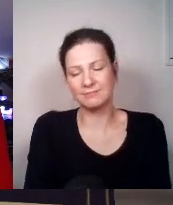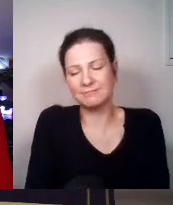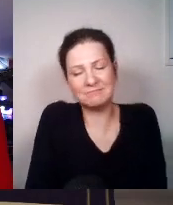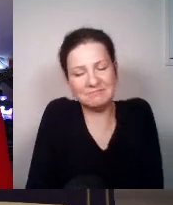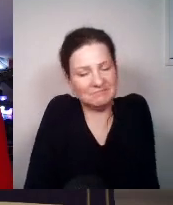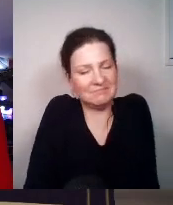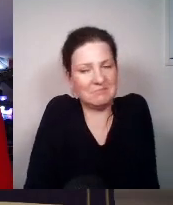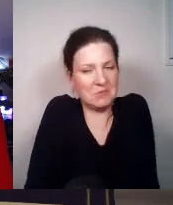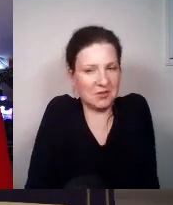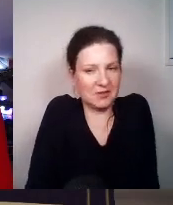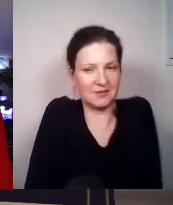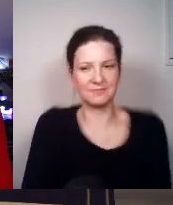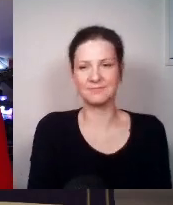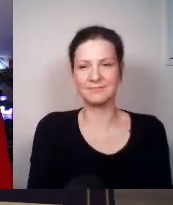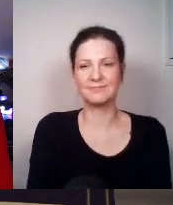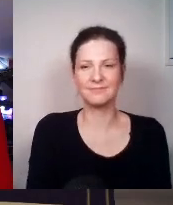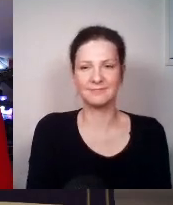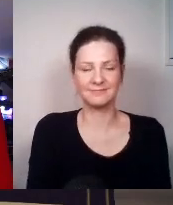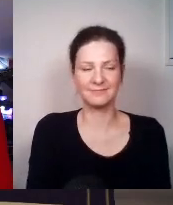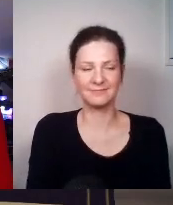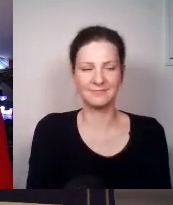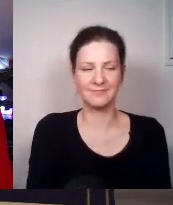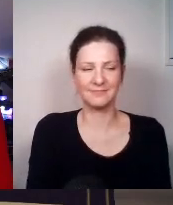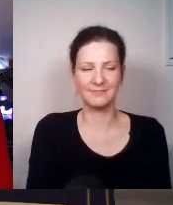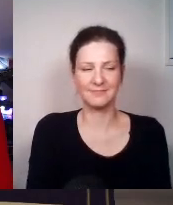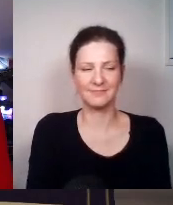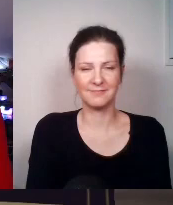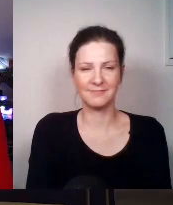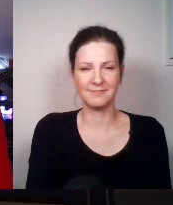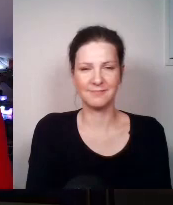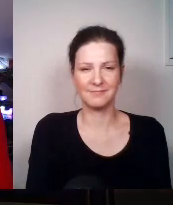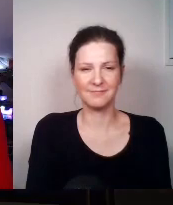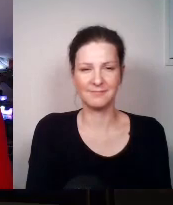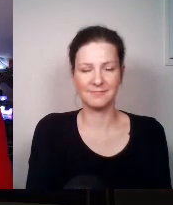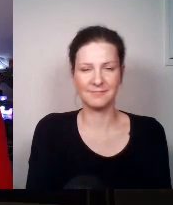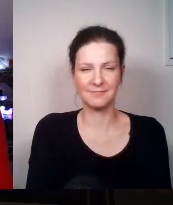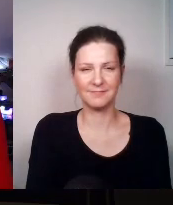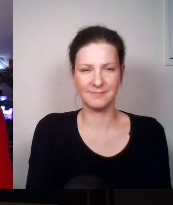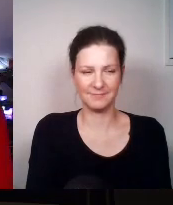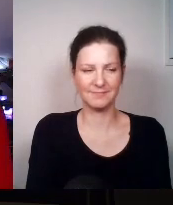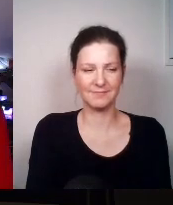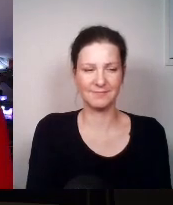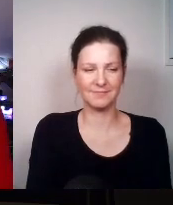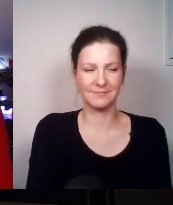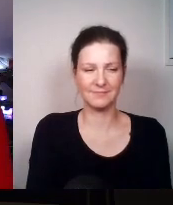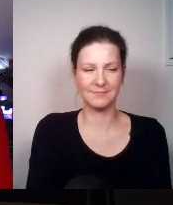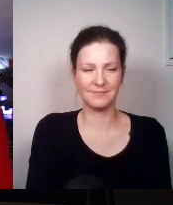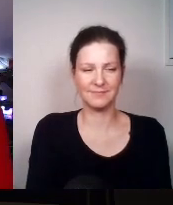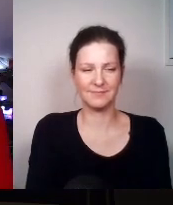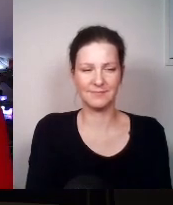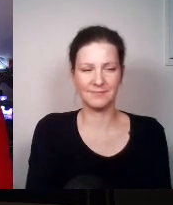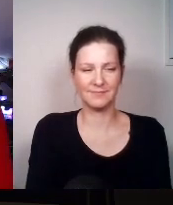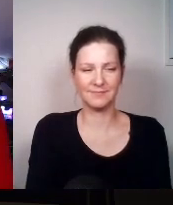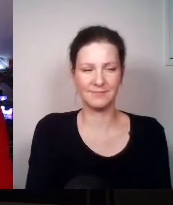wirklich Mist das. Okay, wenn dir das egal ist, dann würde ich das Abkommen nehmen.